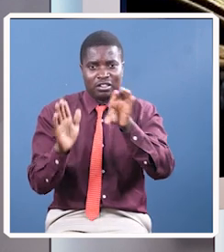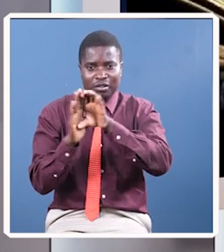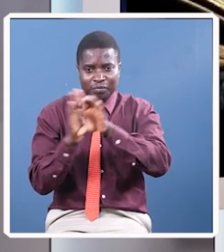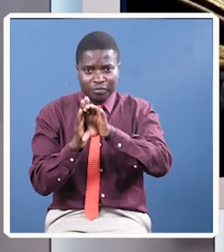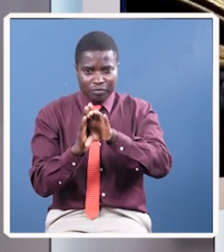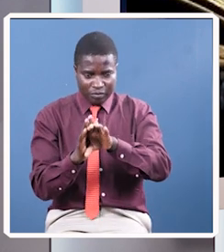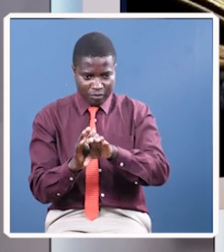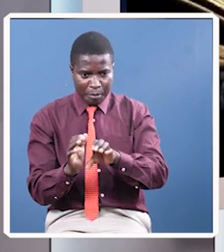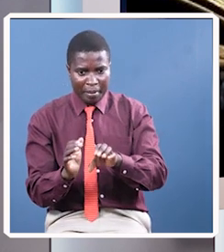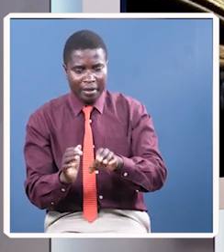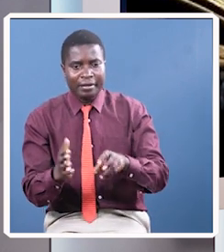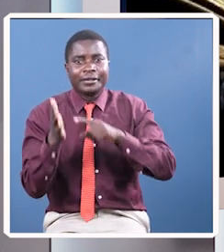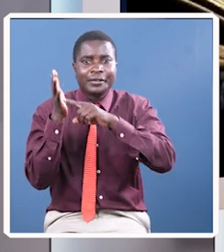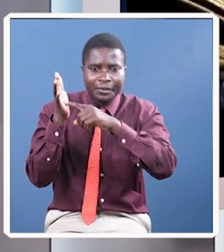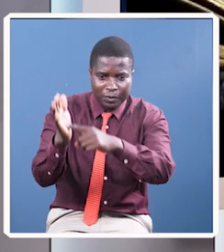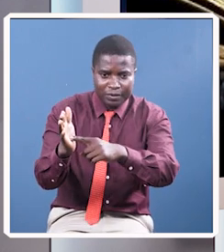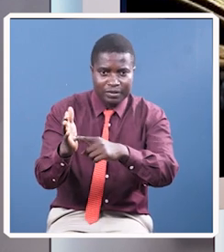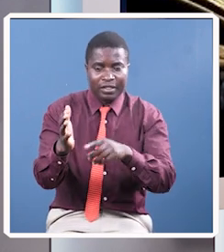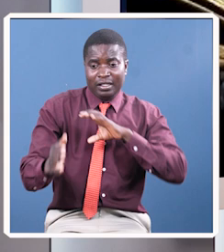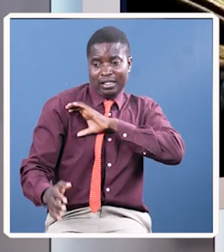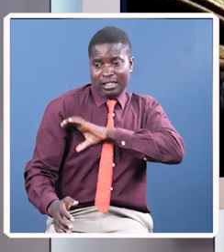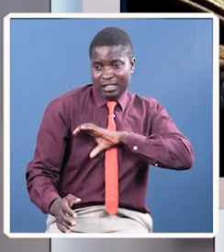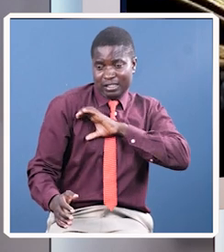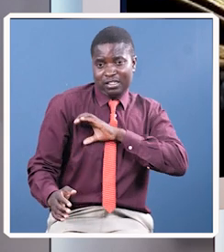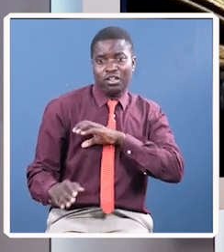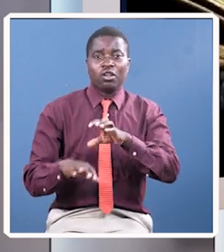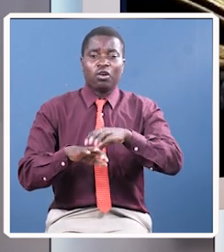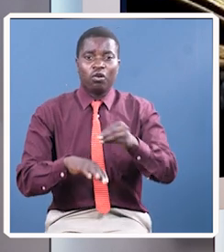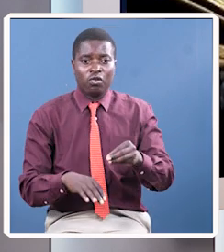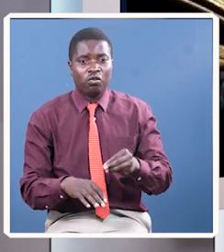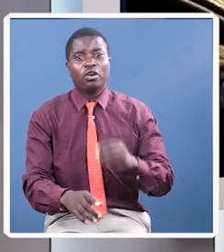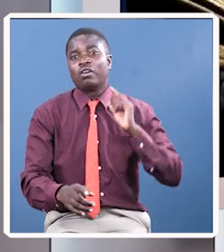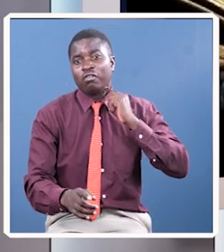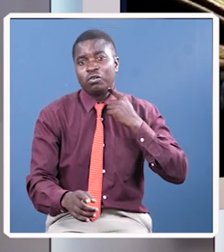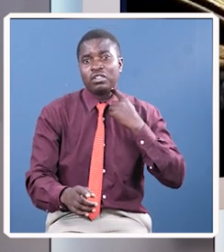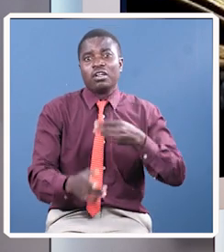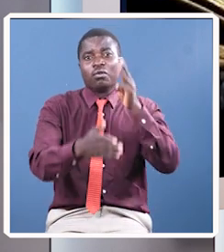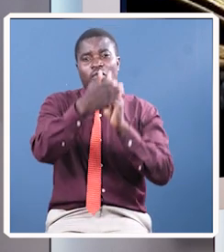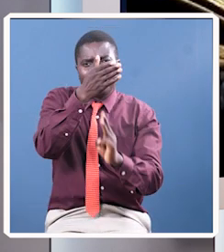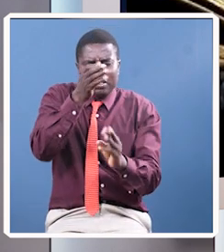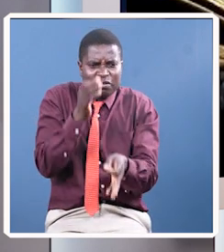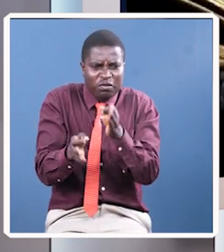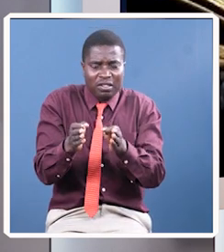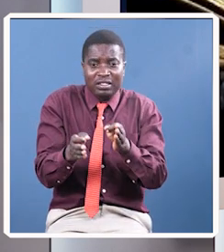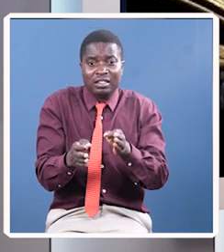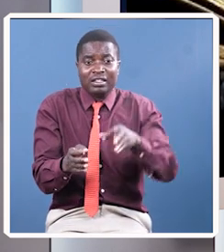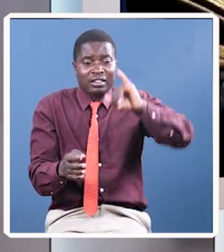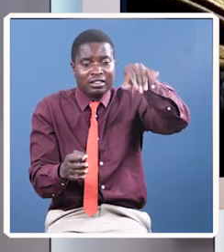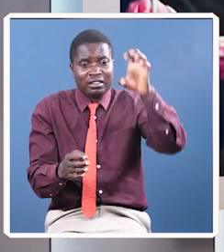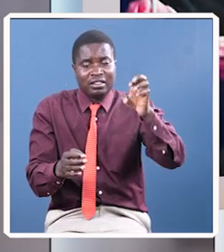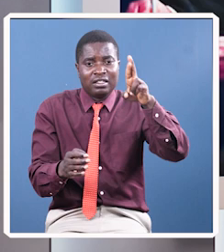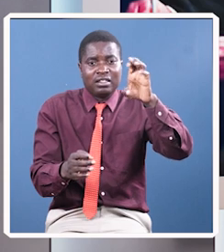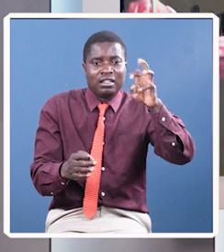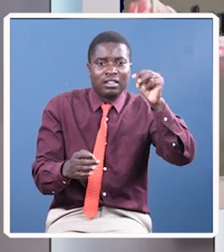inotiratiza ma characteristics. Emprofita wenema. Saka wari na Jeremiah 23